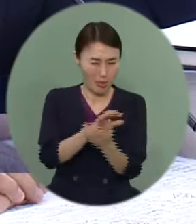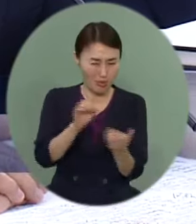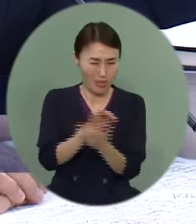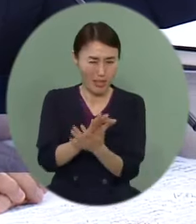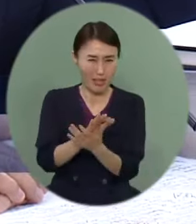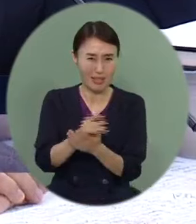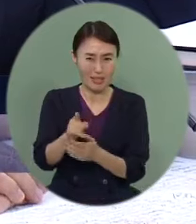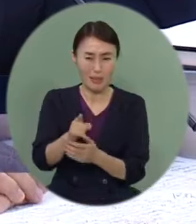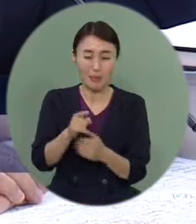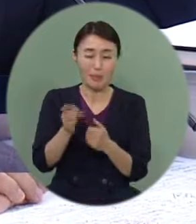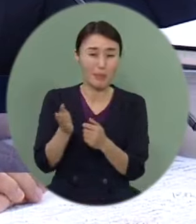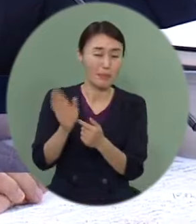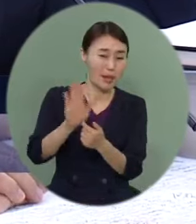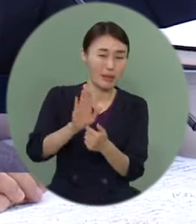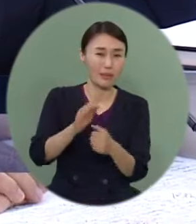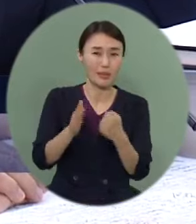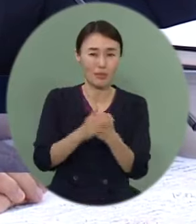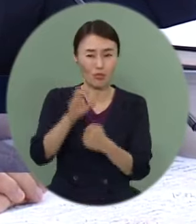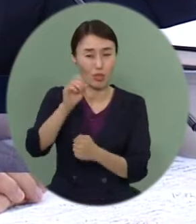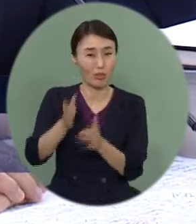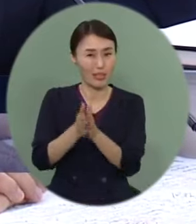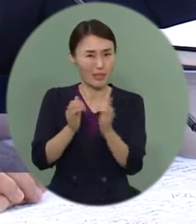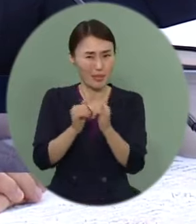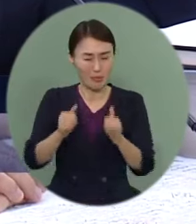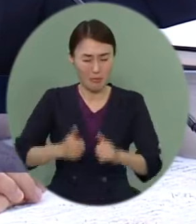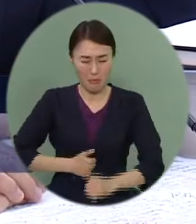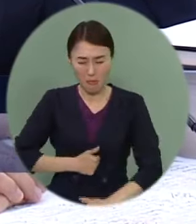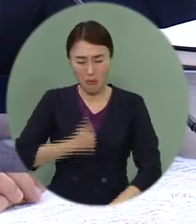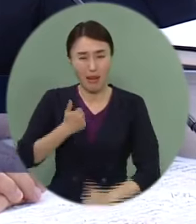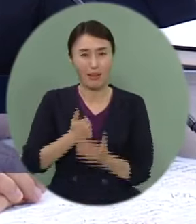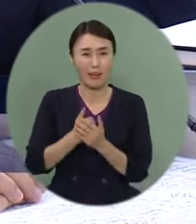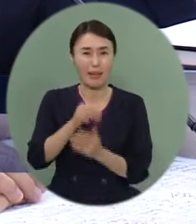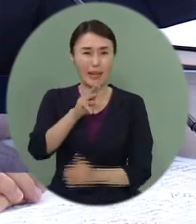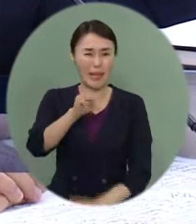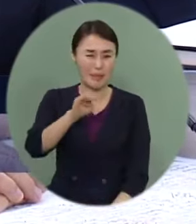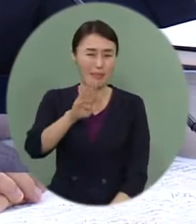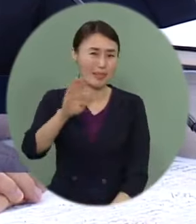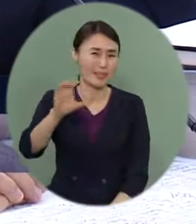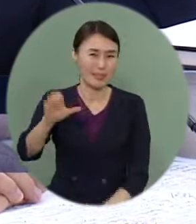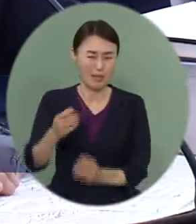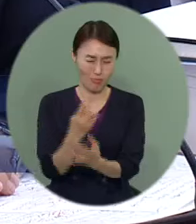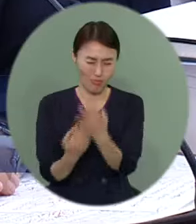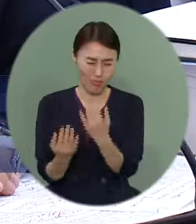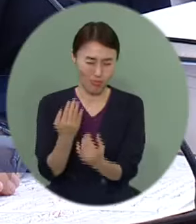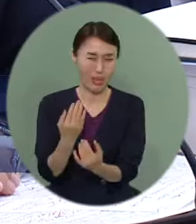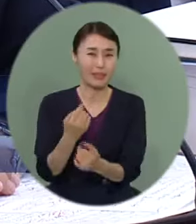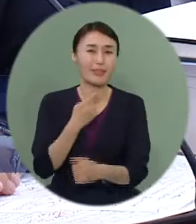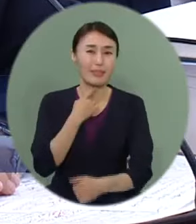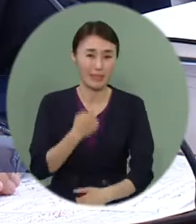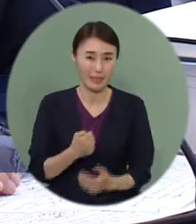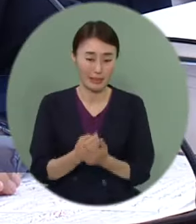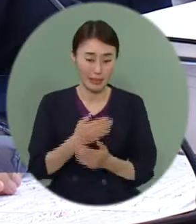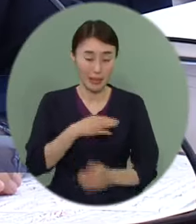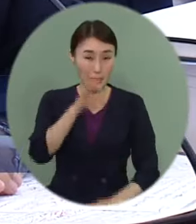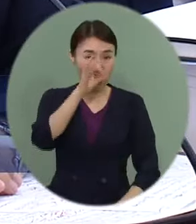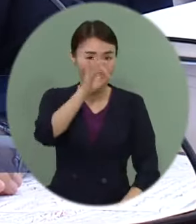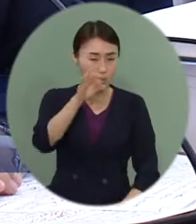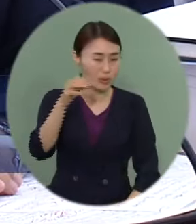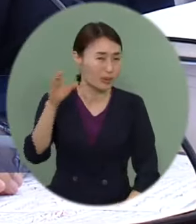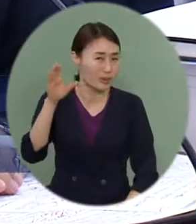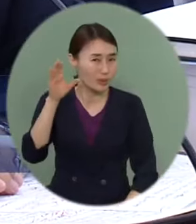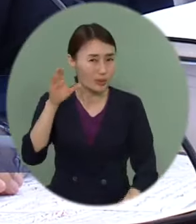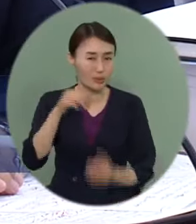데 격분한 광주 시민들이 광주 MBC를 불태웠습니다. 내가 보고 듣고